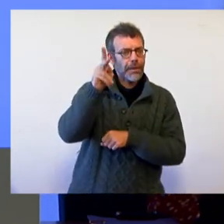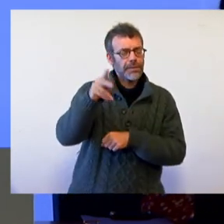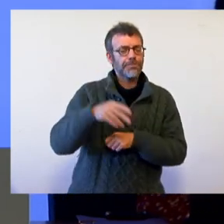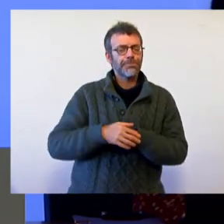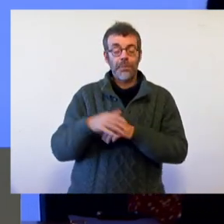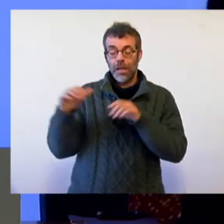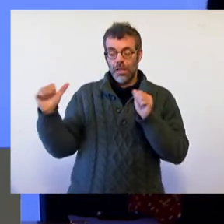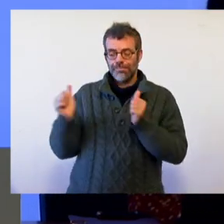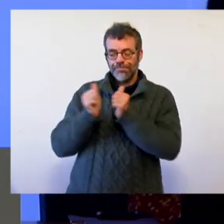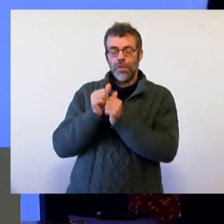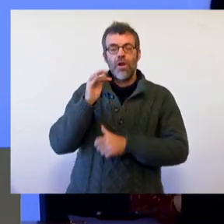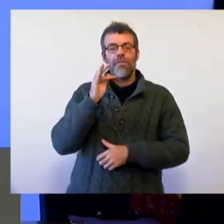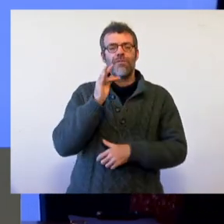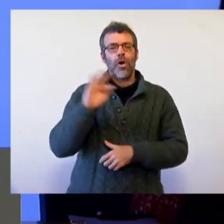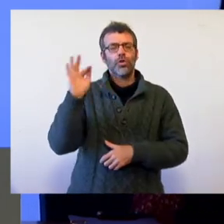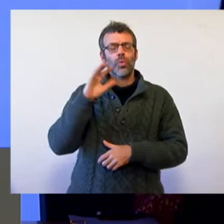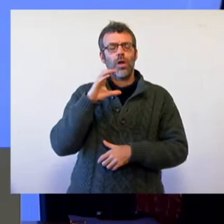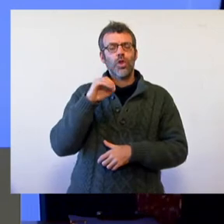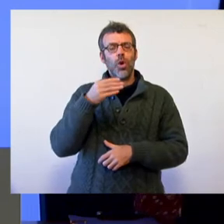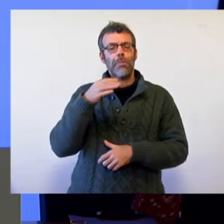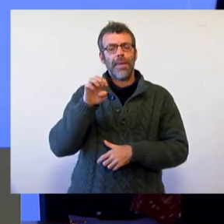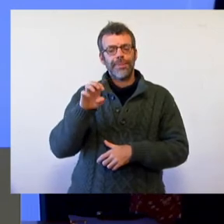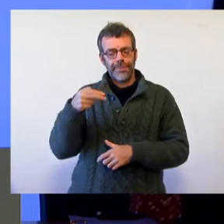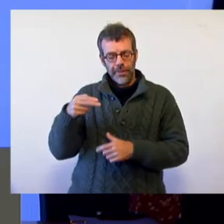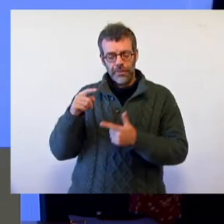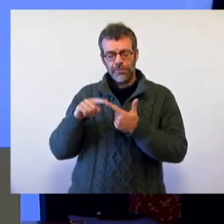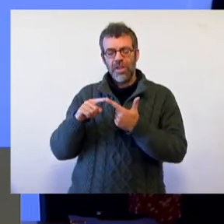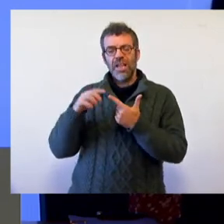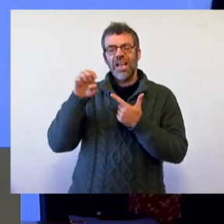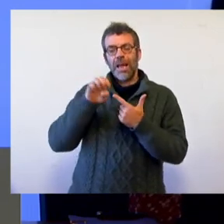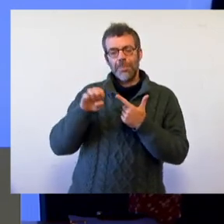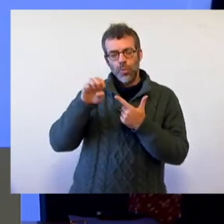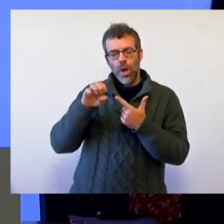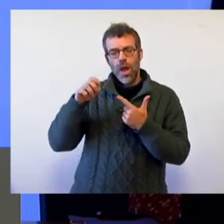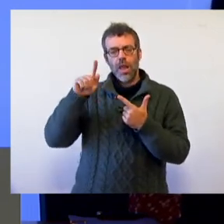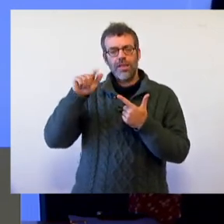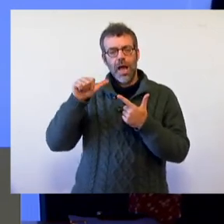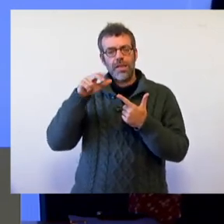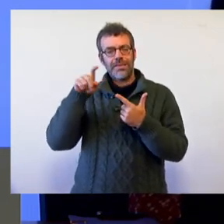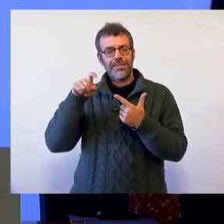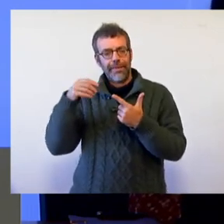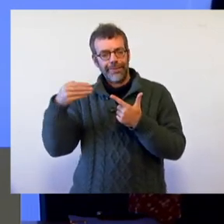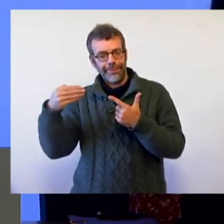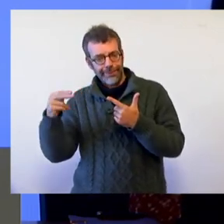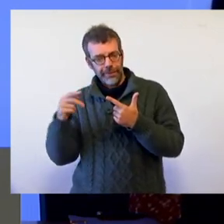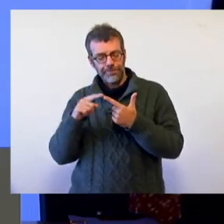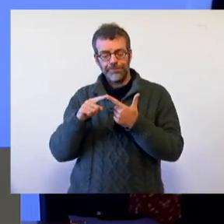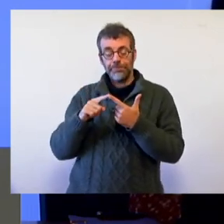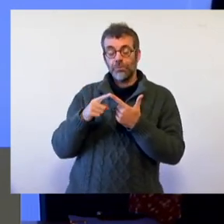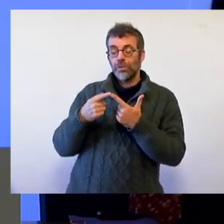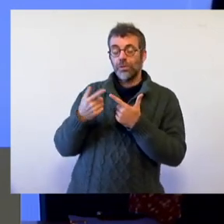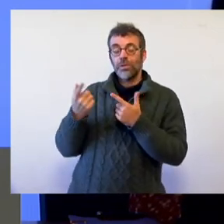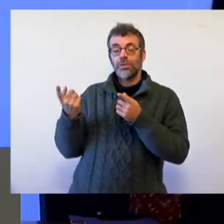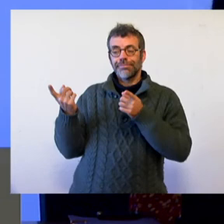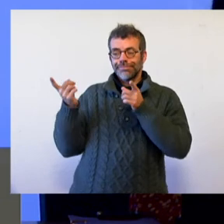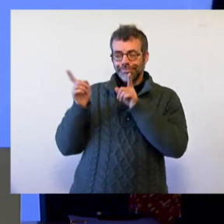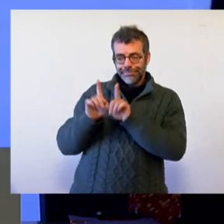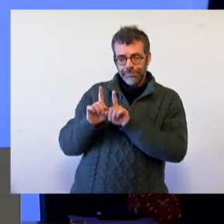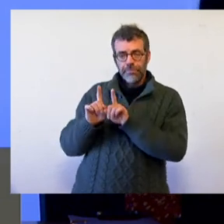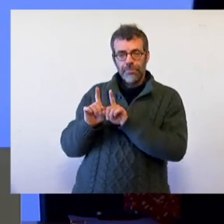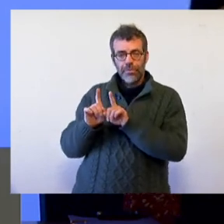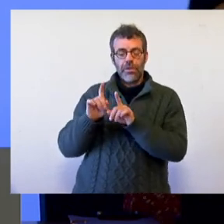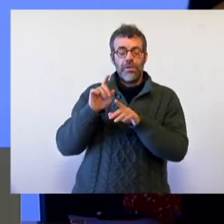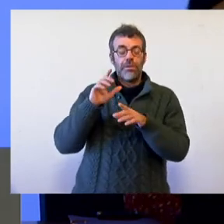avec François Comeyn et Emmanuel Gazelle, 7 Millau Montpellier, pour que nos trois